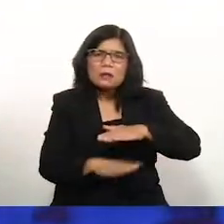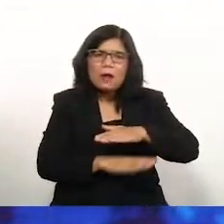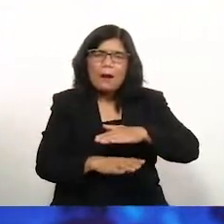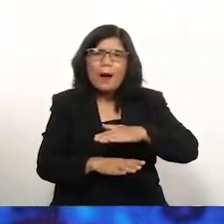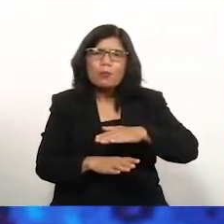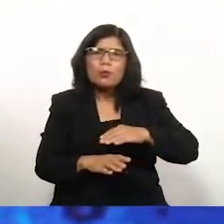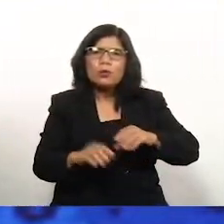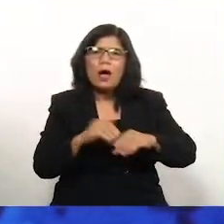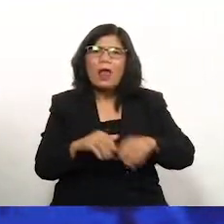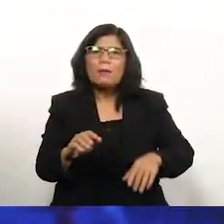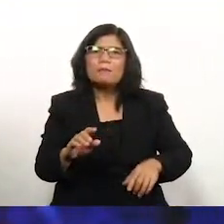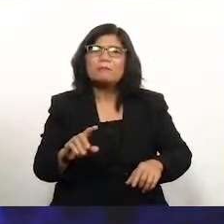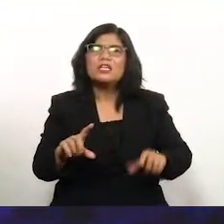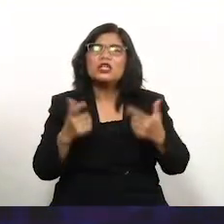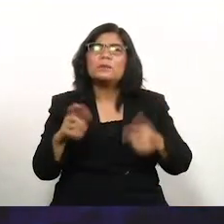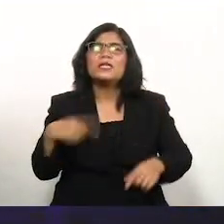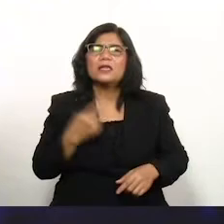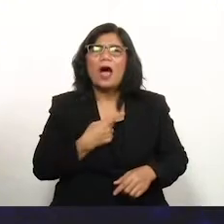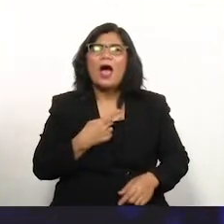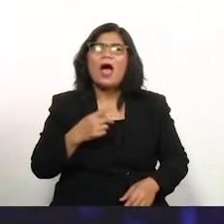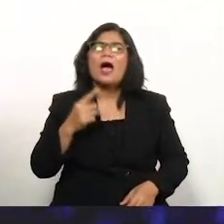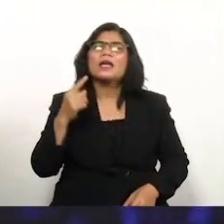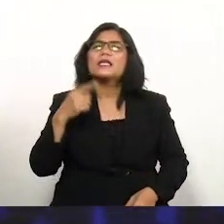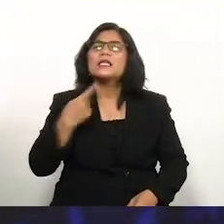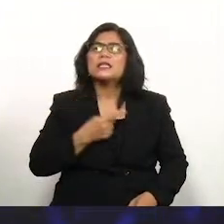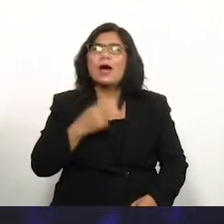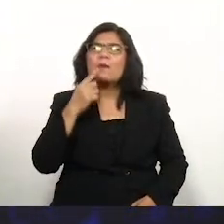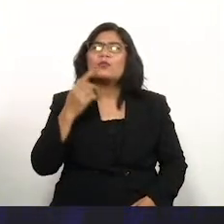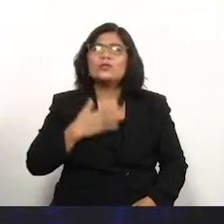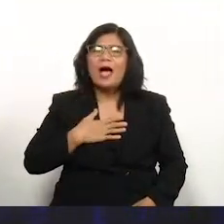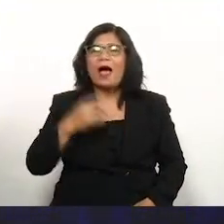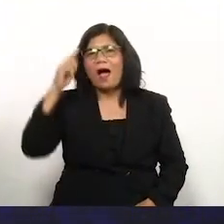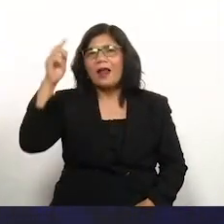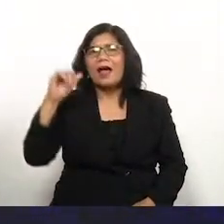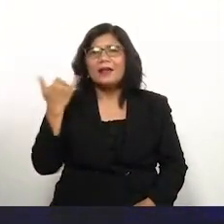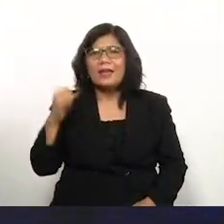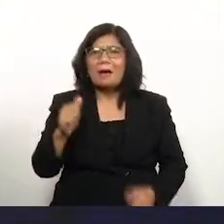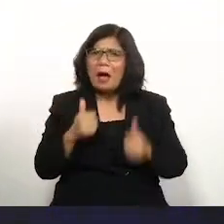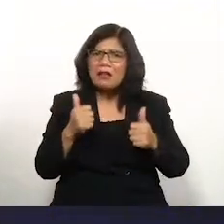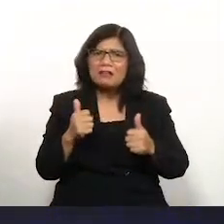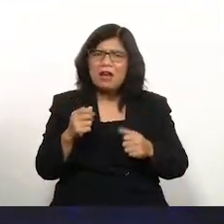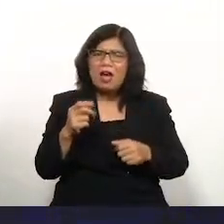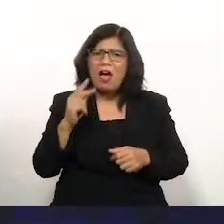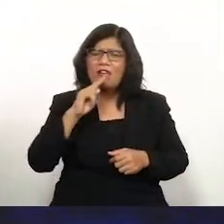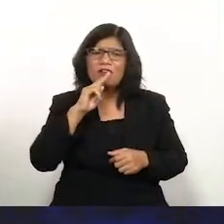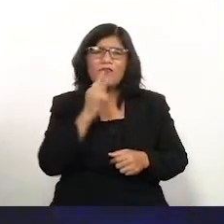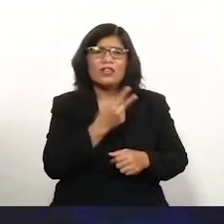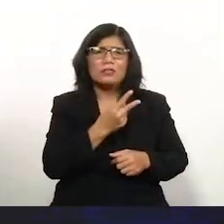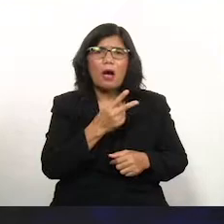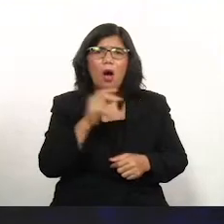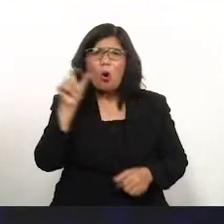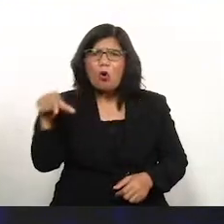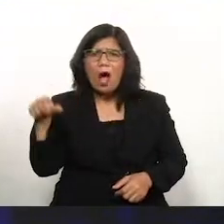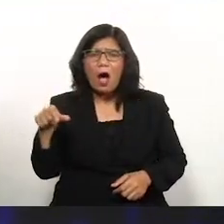apapun lebih hidup kita kita punya Allah yang baik kita mulai difitnah orang tapi kita punya